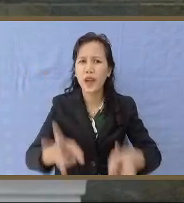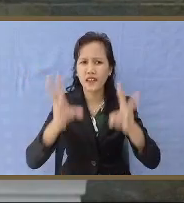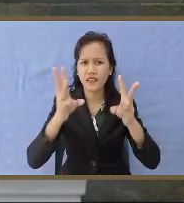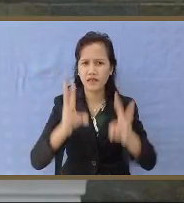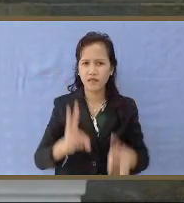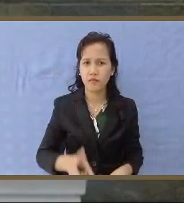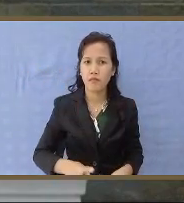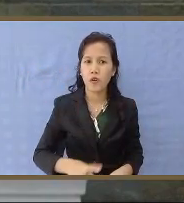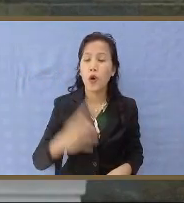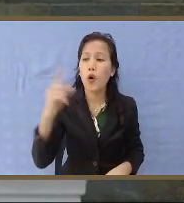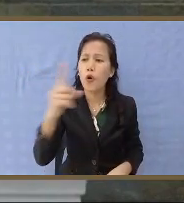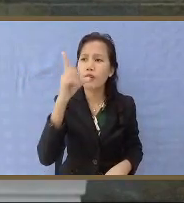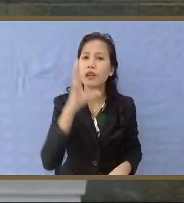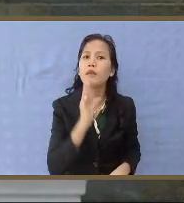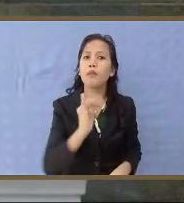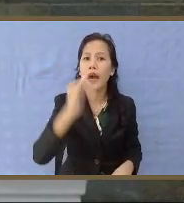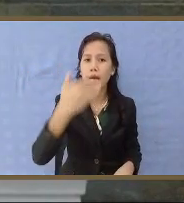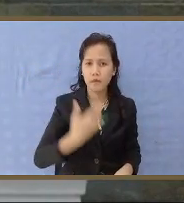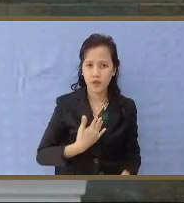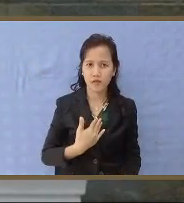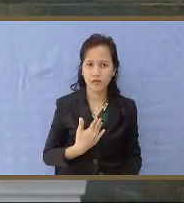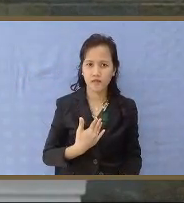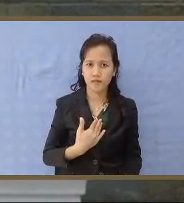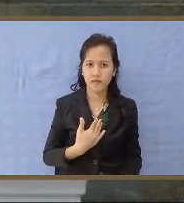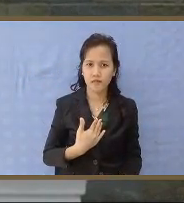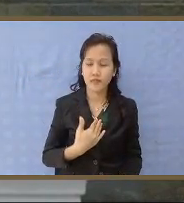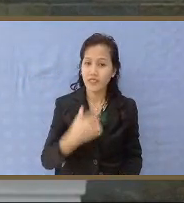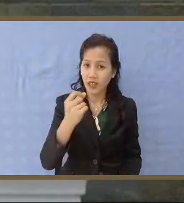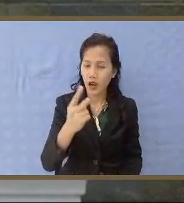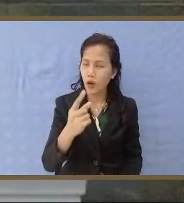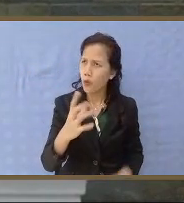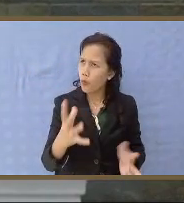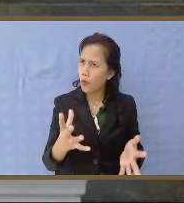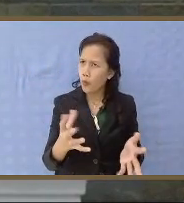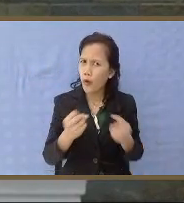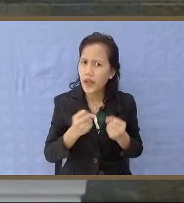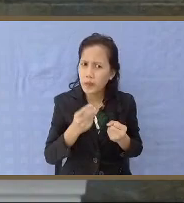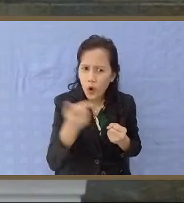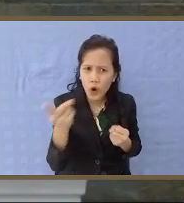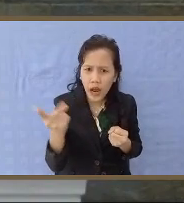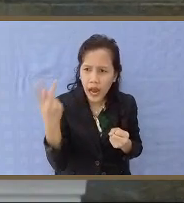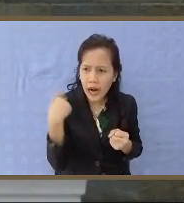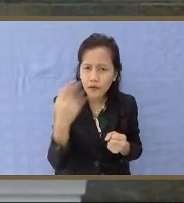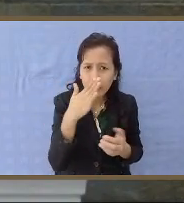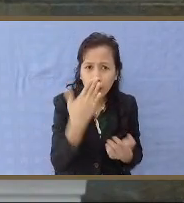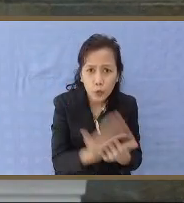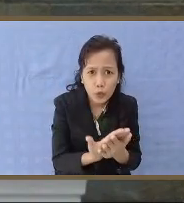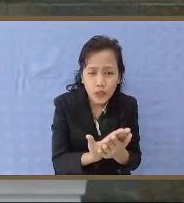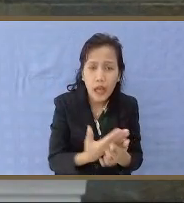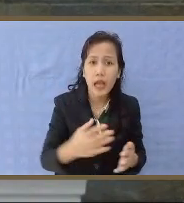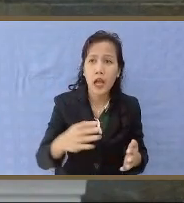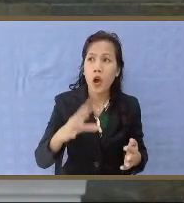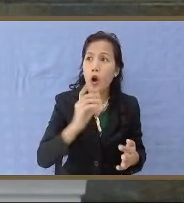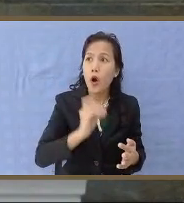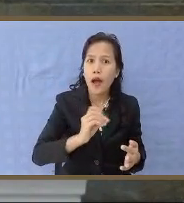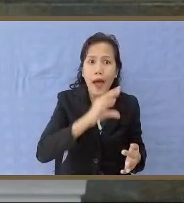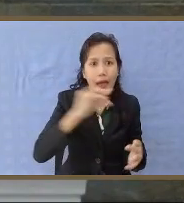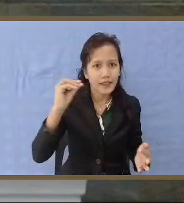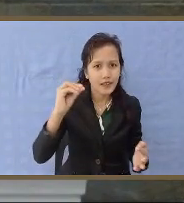except by me. You want to fix your family? You want to build a godly family? There's no other